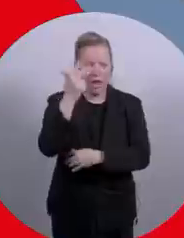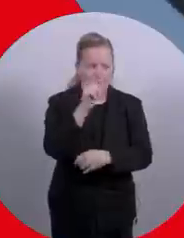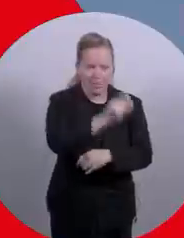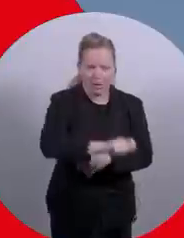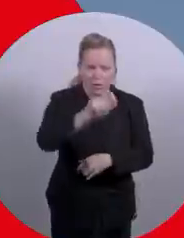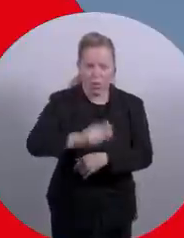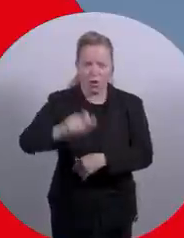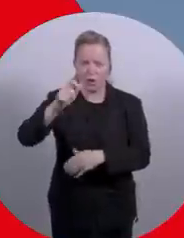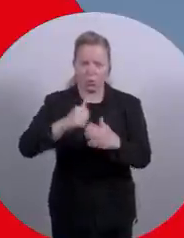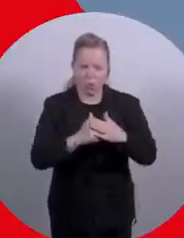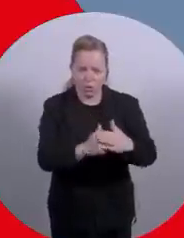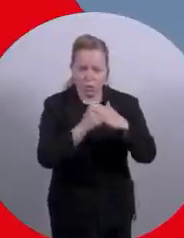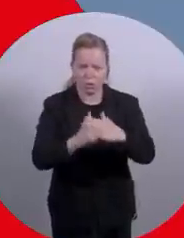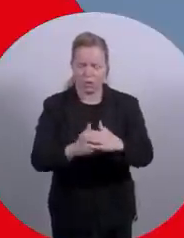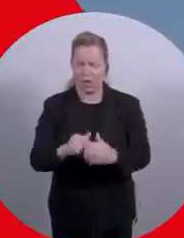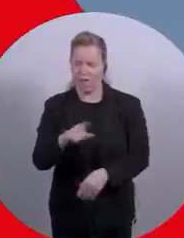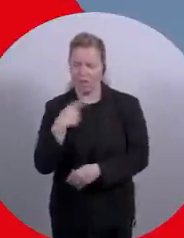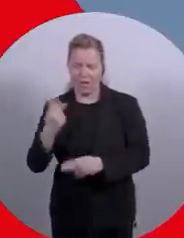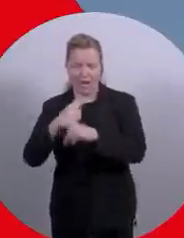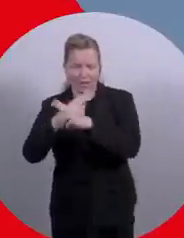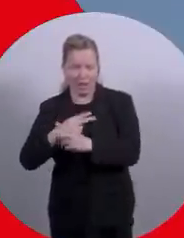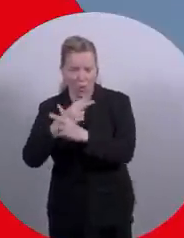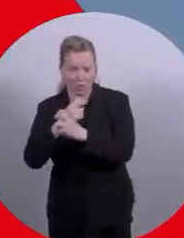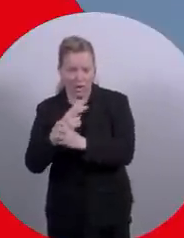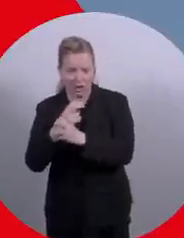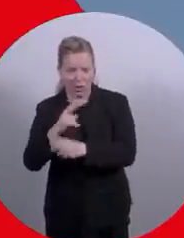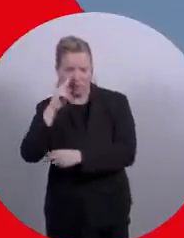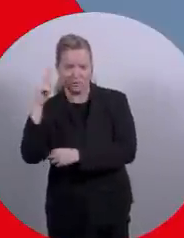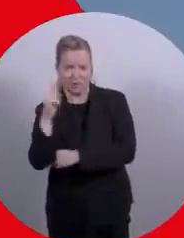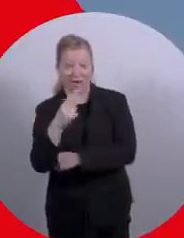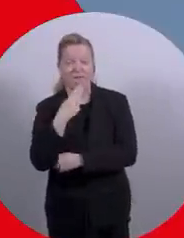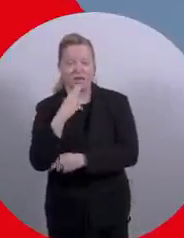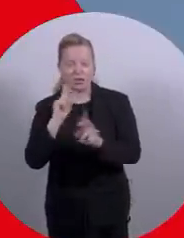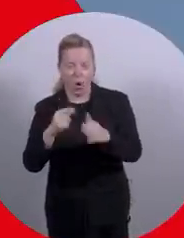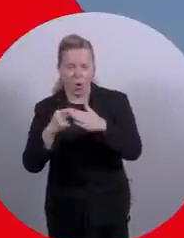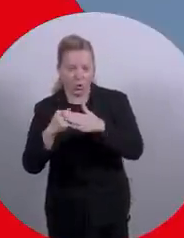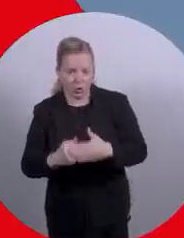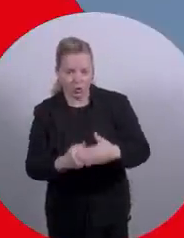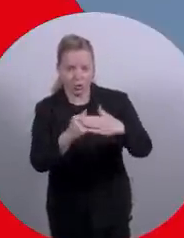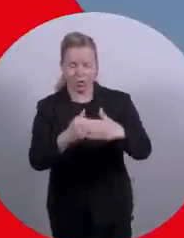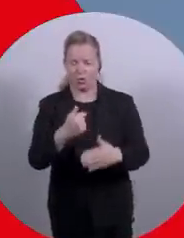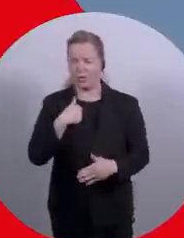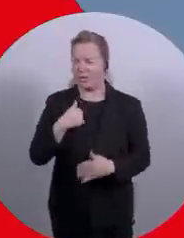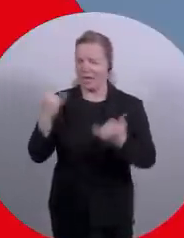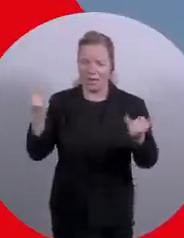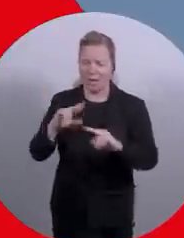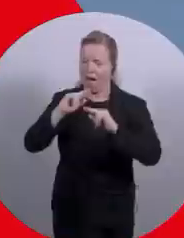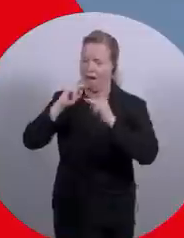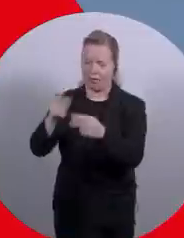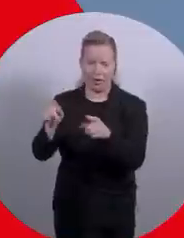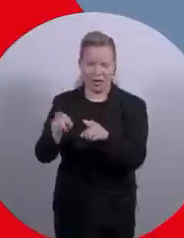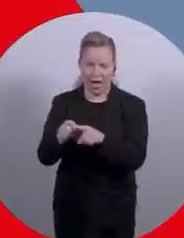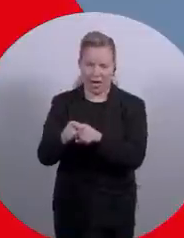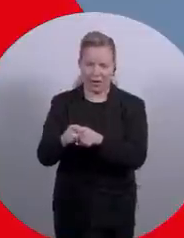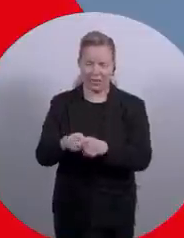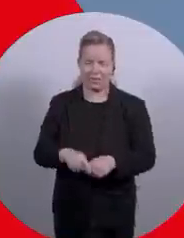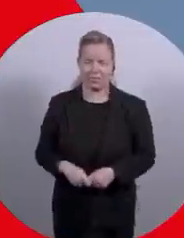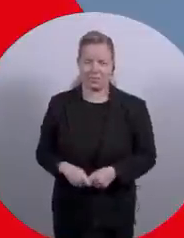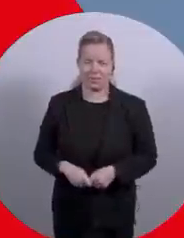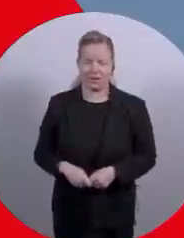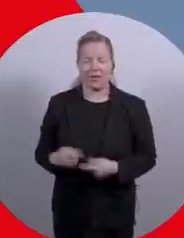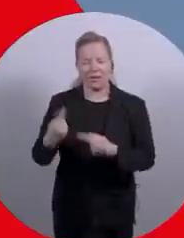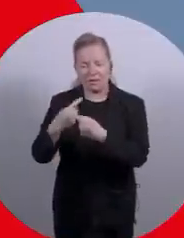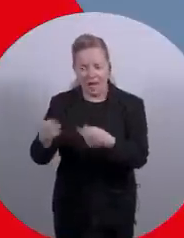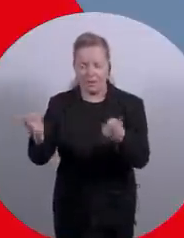wen von den dreien sollen wir es niederösterreichische Perspektive unterstützen und ich habe immer das gleiche gesagt ich habe gesagt ihr könnt euch